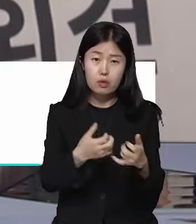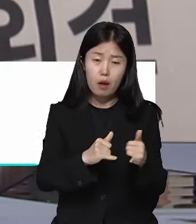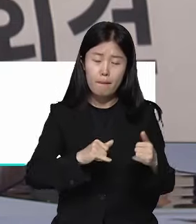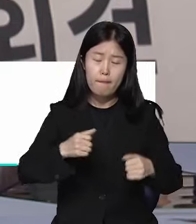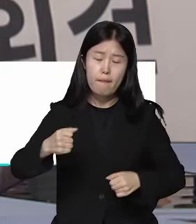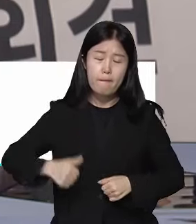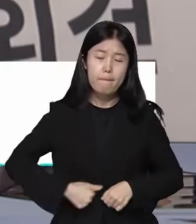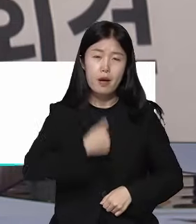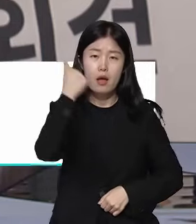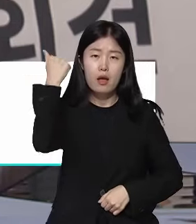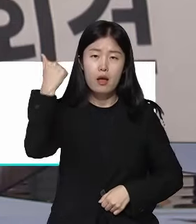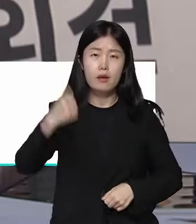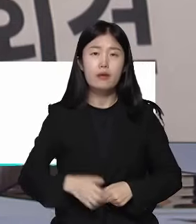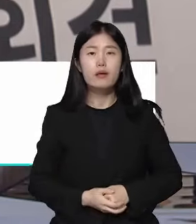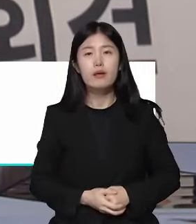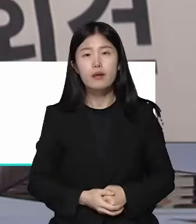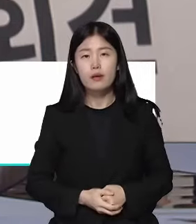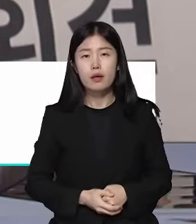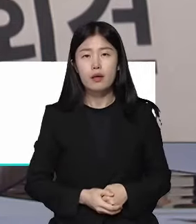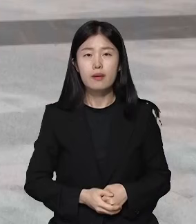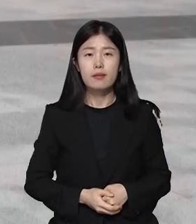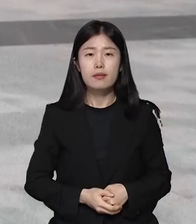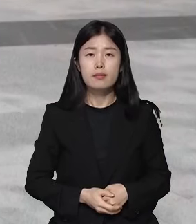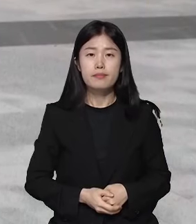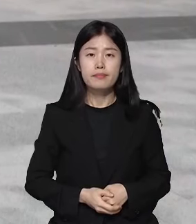고익수 기자가 보도합니다.